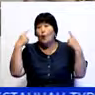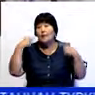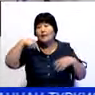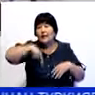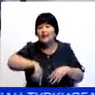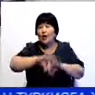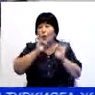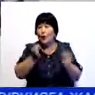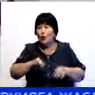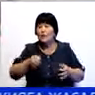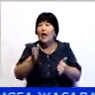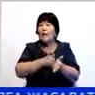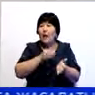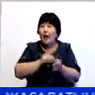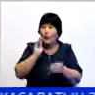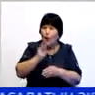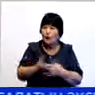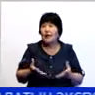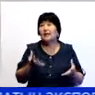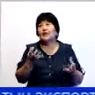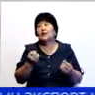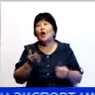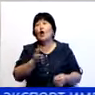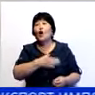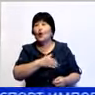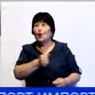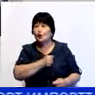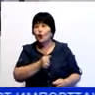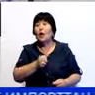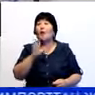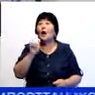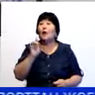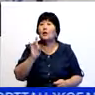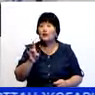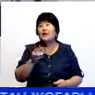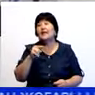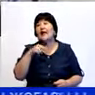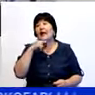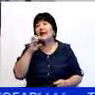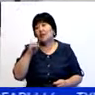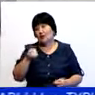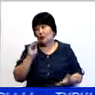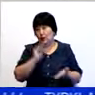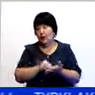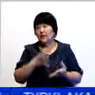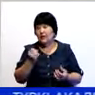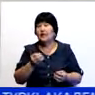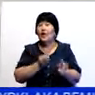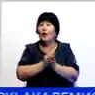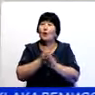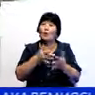құрылыстары, май қосылады, сосын жүрек, бауыр және ет қосылады. Және